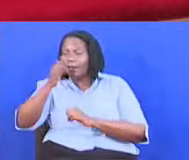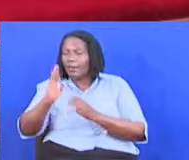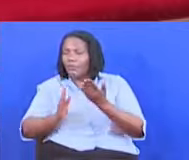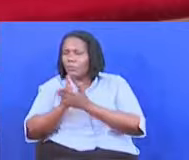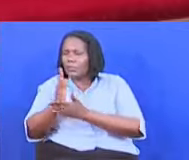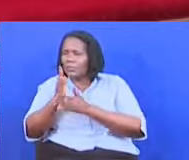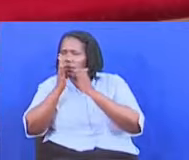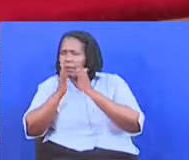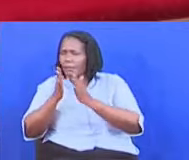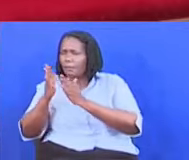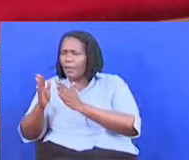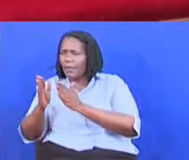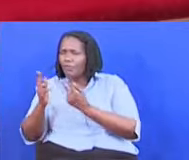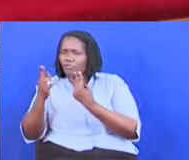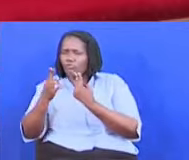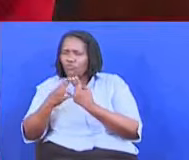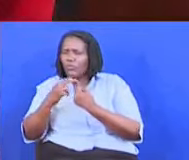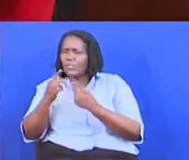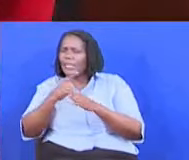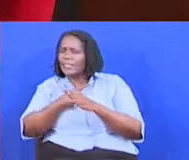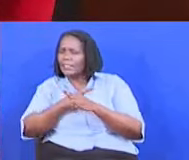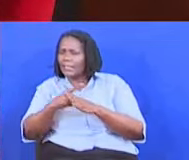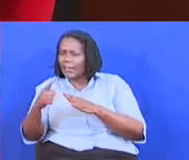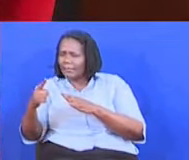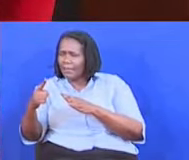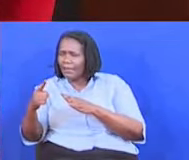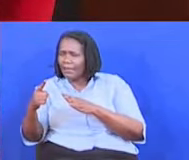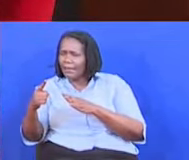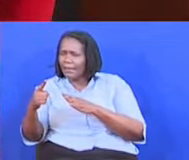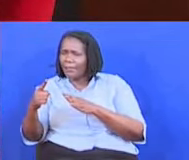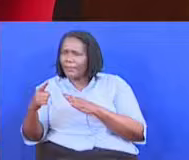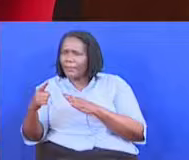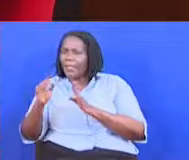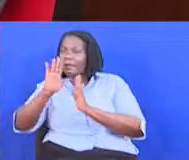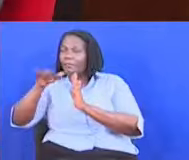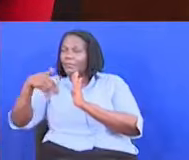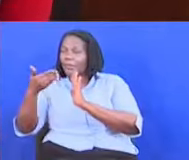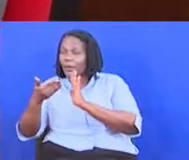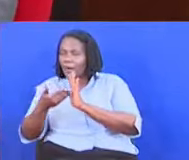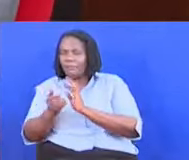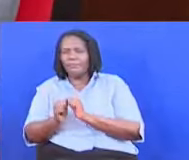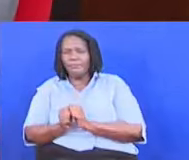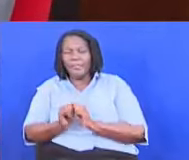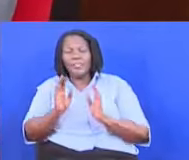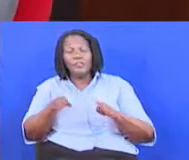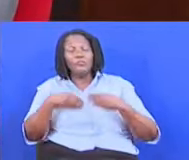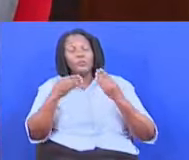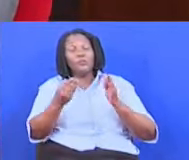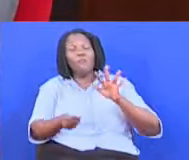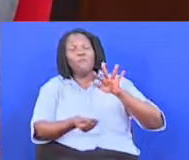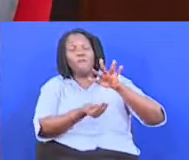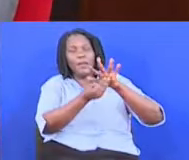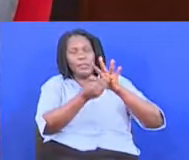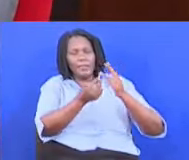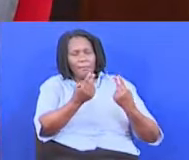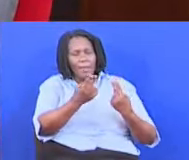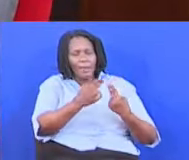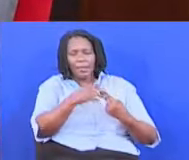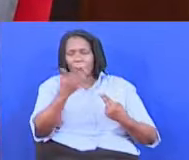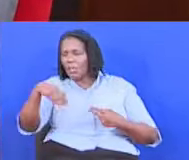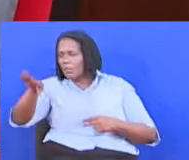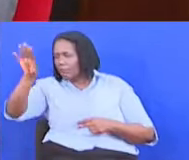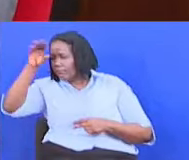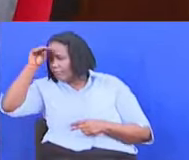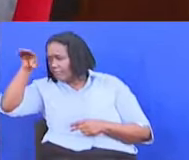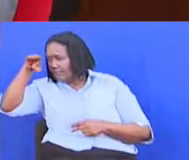kupitia mpango wa Dr. Samia Super Specialization Program tunafadhili madaktari kusomea